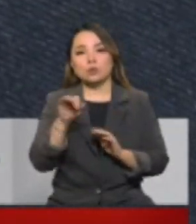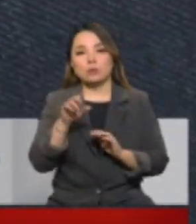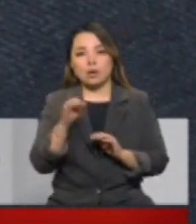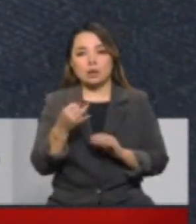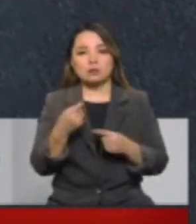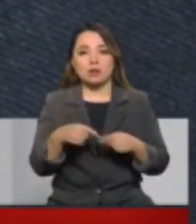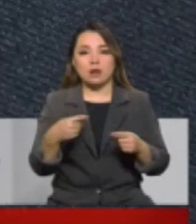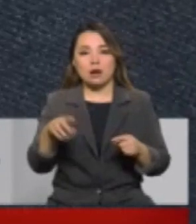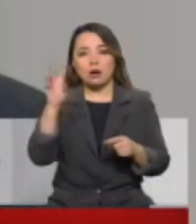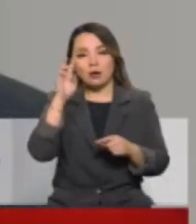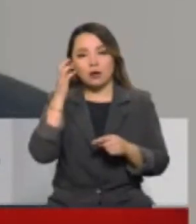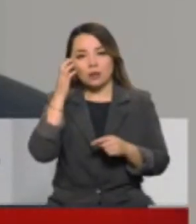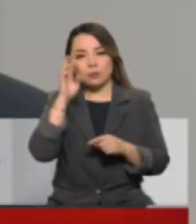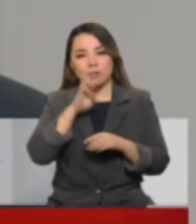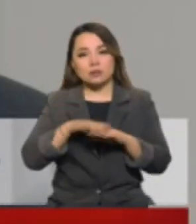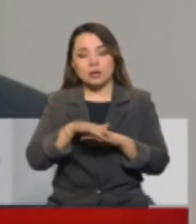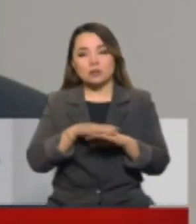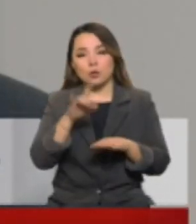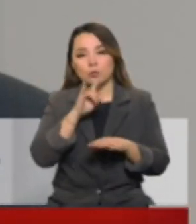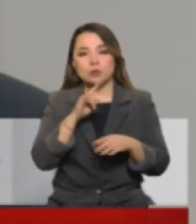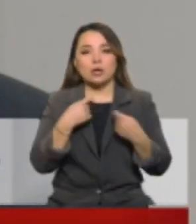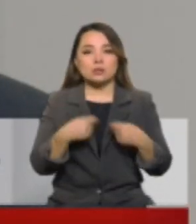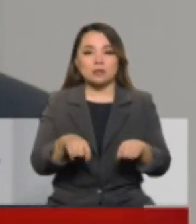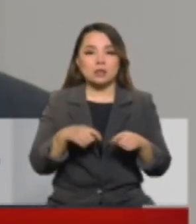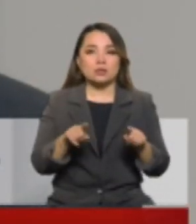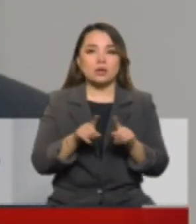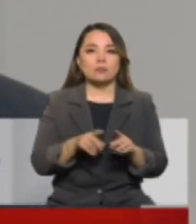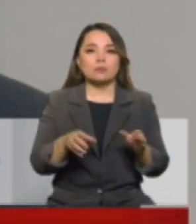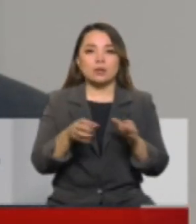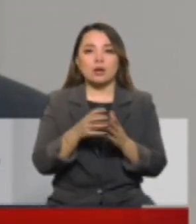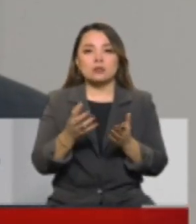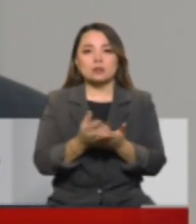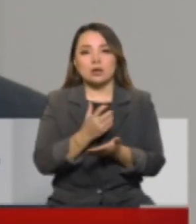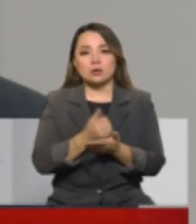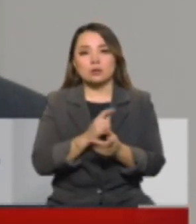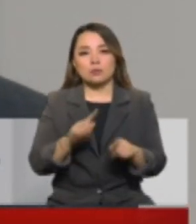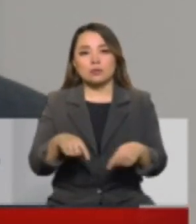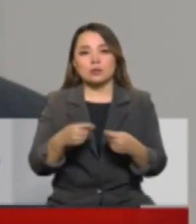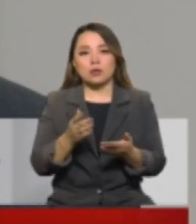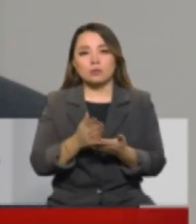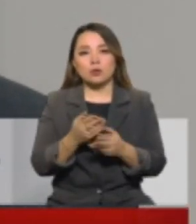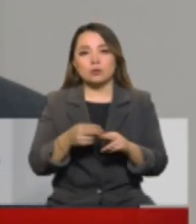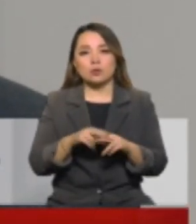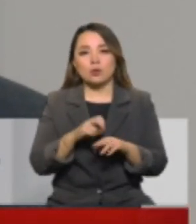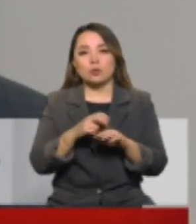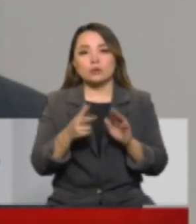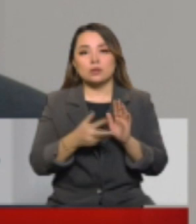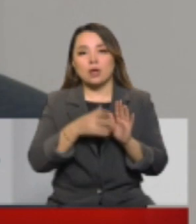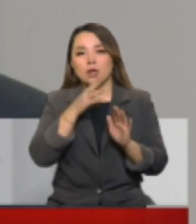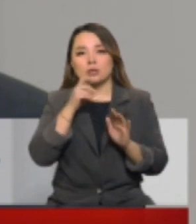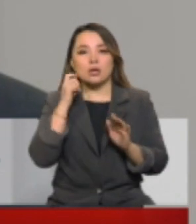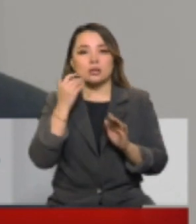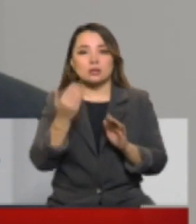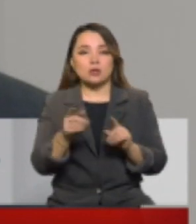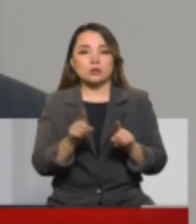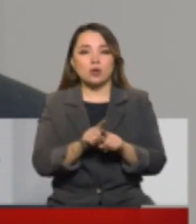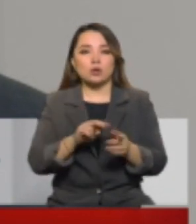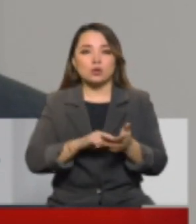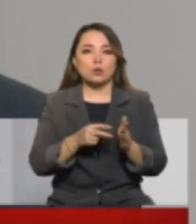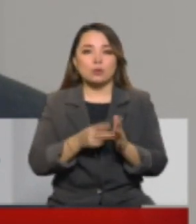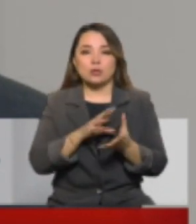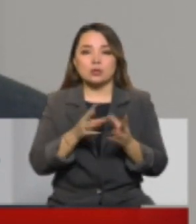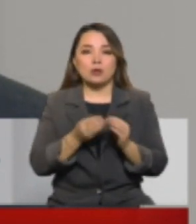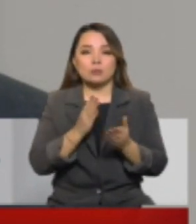басқа да араб елдерінде мұнай сатып, оларға да бір табыс беріледі 18 жасқа толғанда. Бізде де осындай жоба